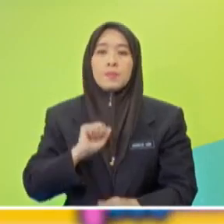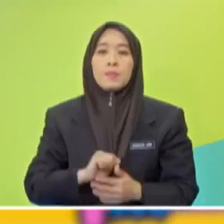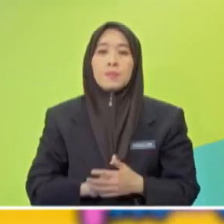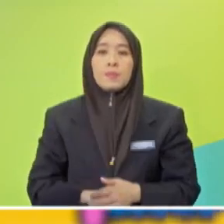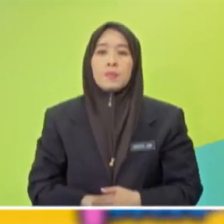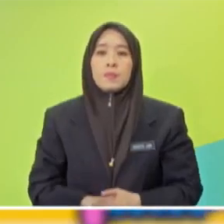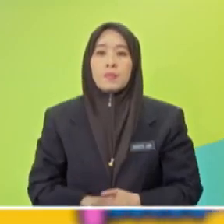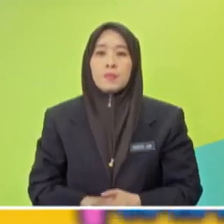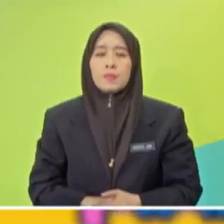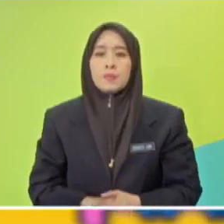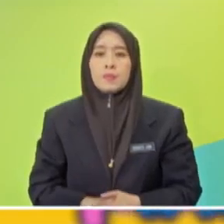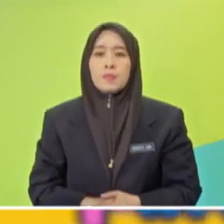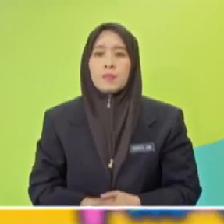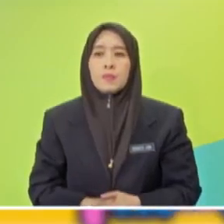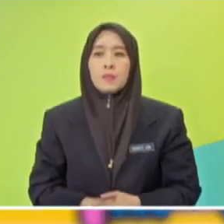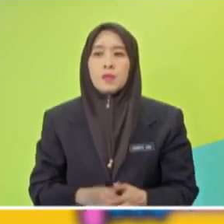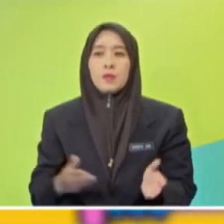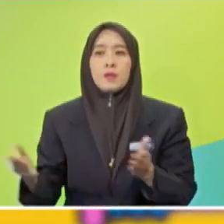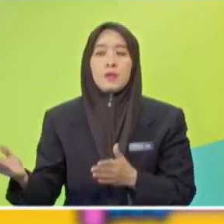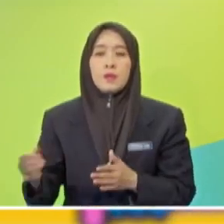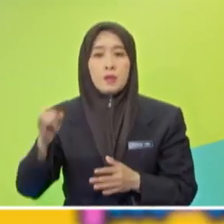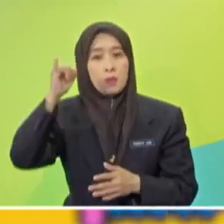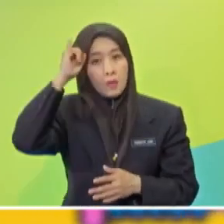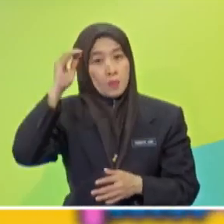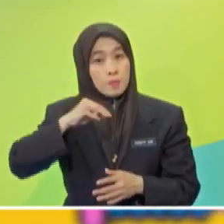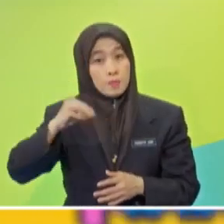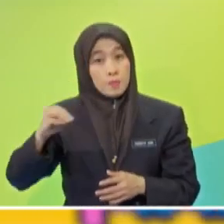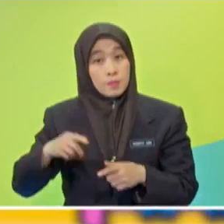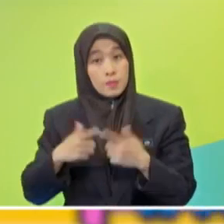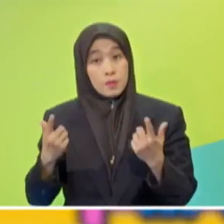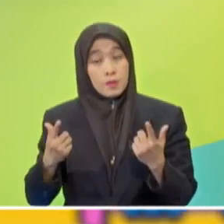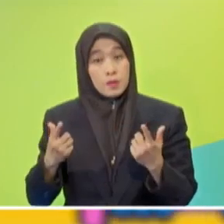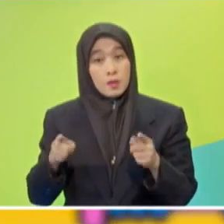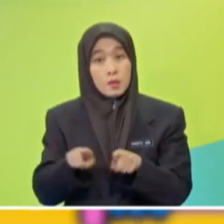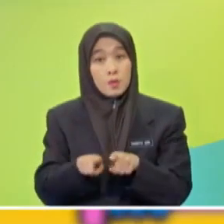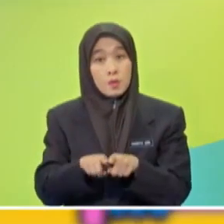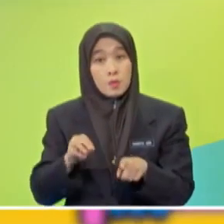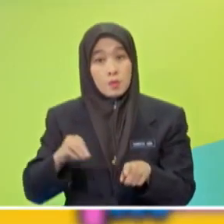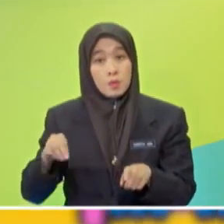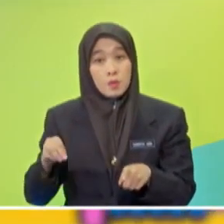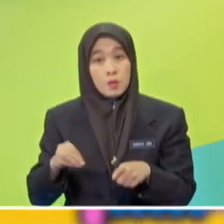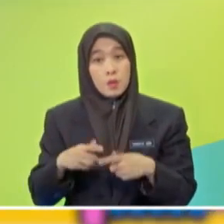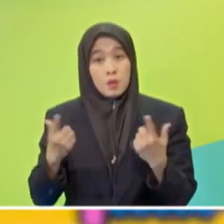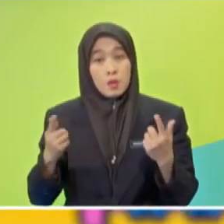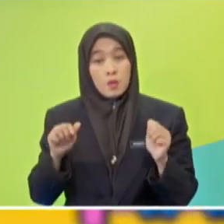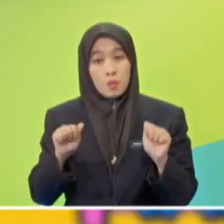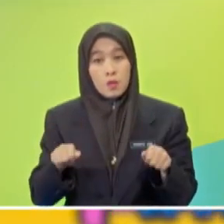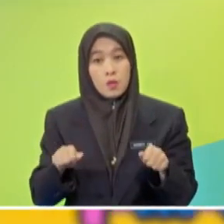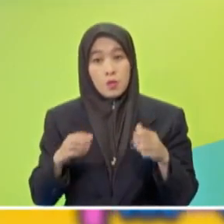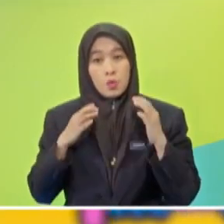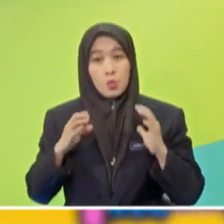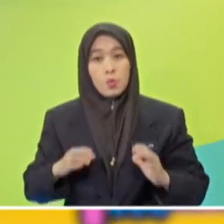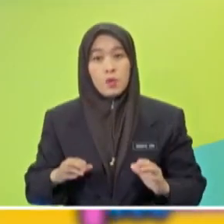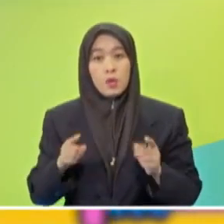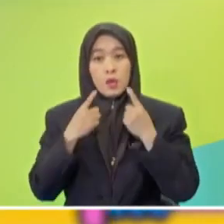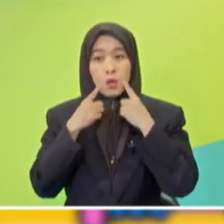perpuluhan baik silahkan iman dan juga murid-murid yang lain ke murid-murid di rumah boleh coba Soalnya ini bersama-sama